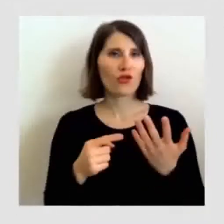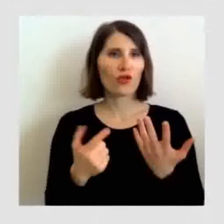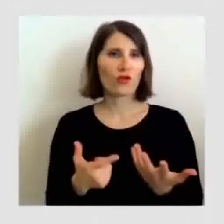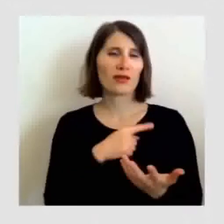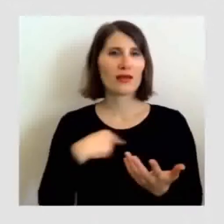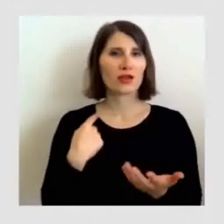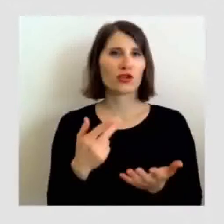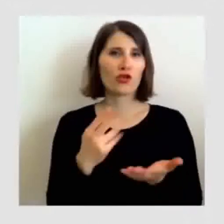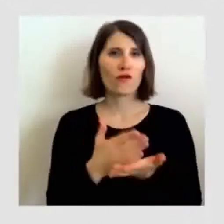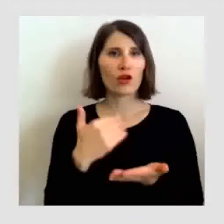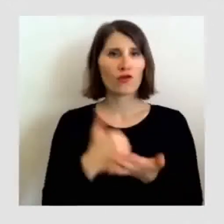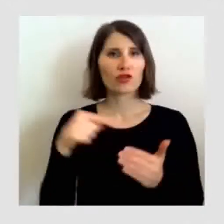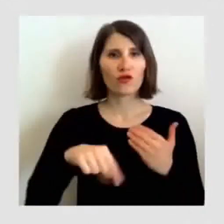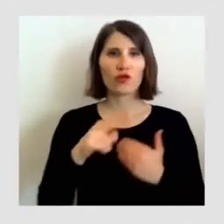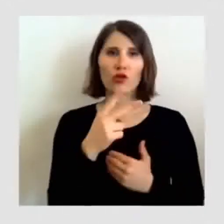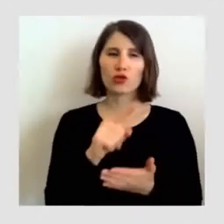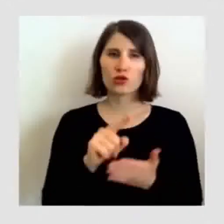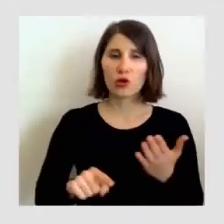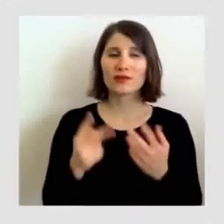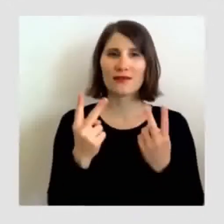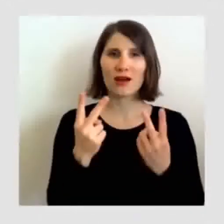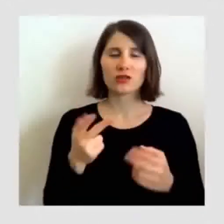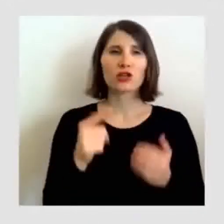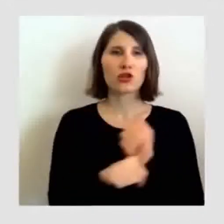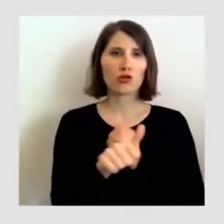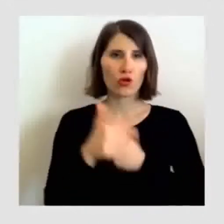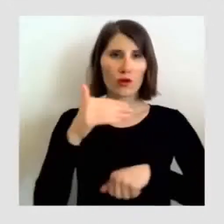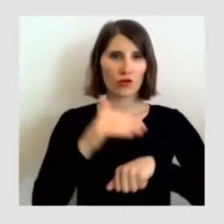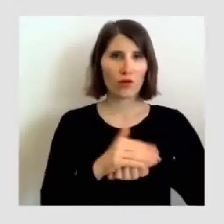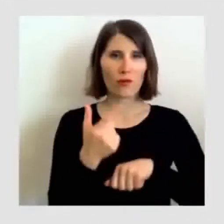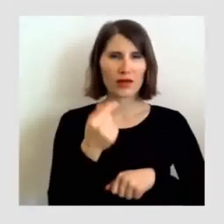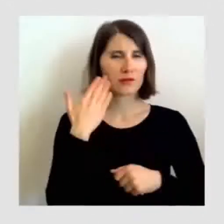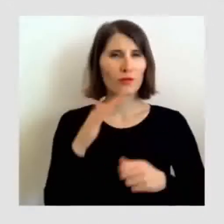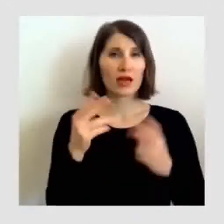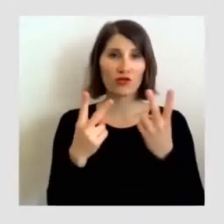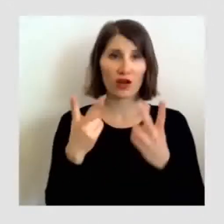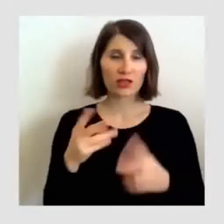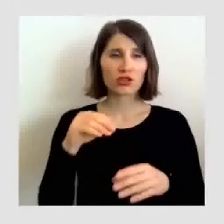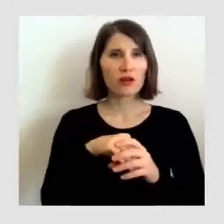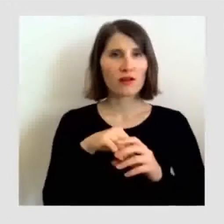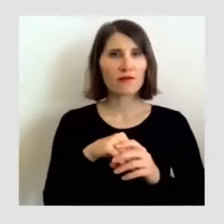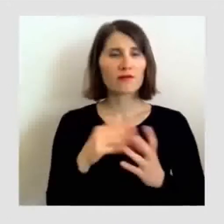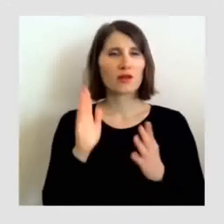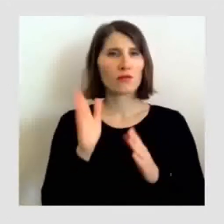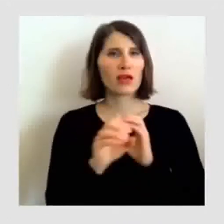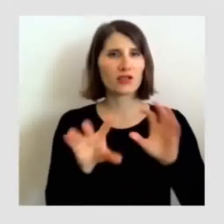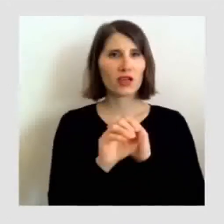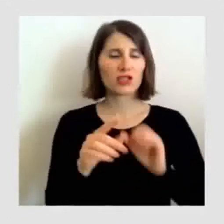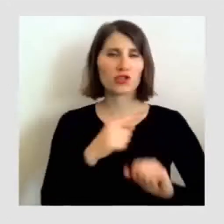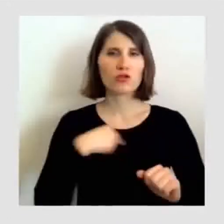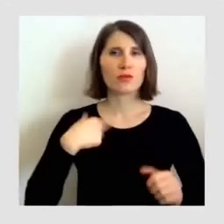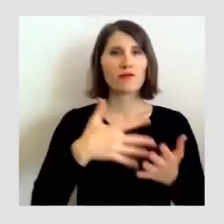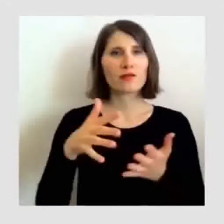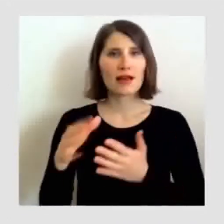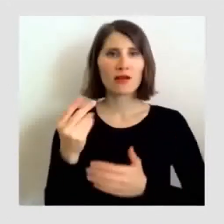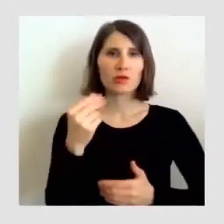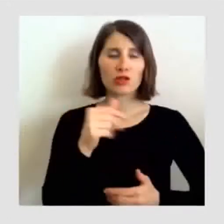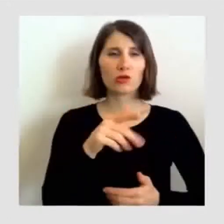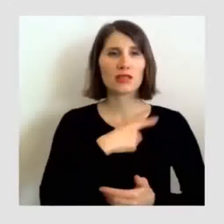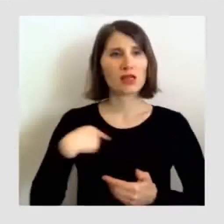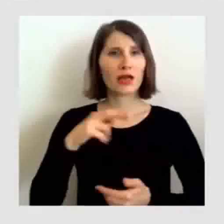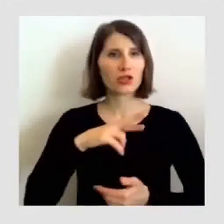województwa dolnośląskiego. Dokument umowy partnerstwa jest niezwykle ważny, ponieważ będzie determinował to, w jaki sposób będziemy wydatkować środki na terenie